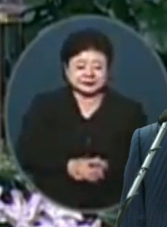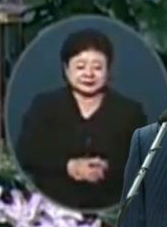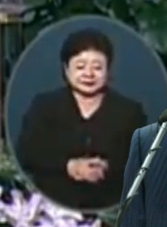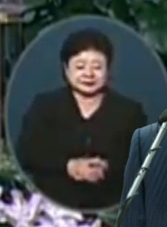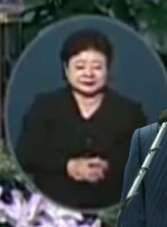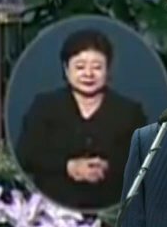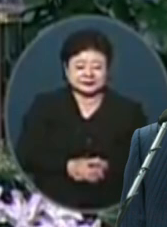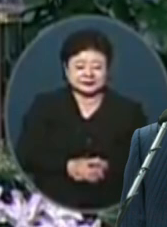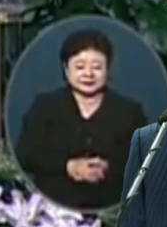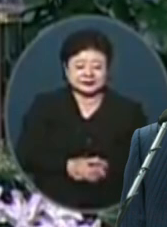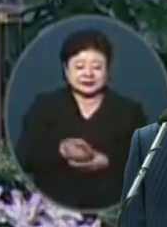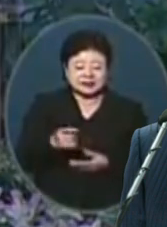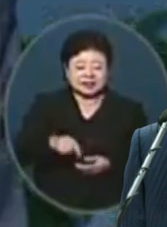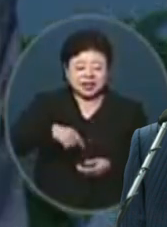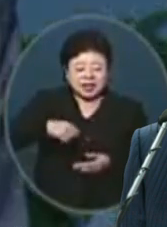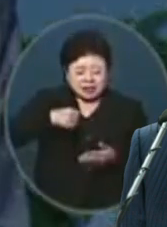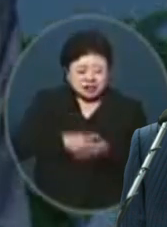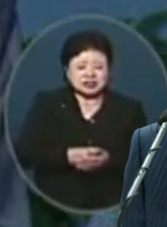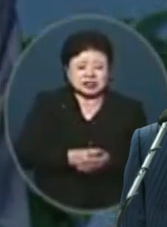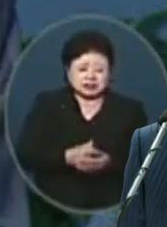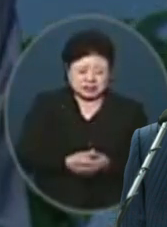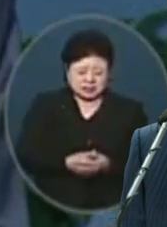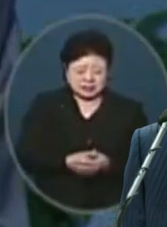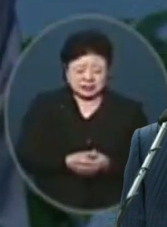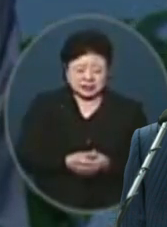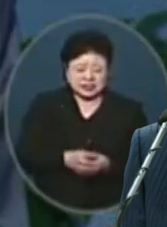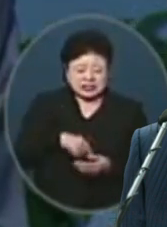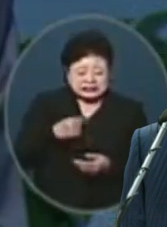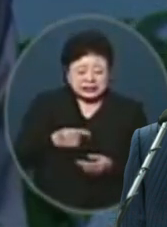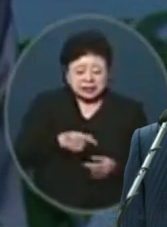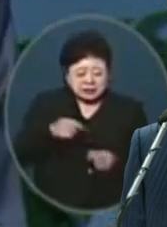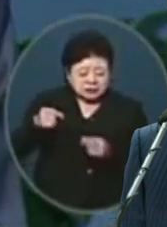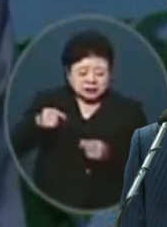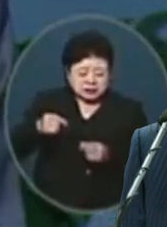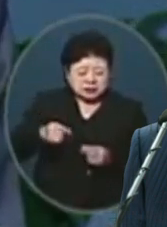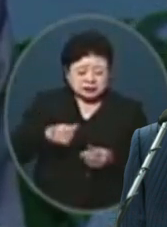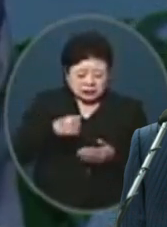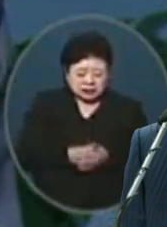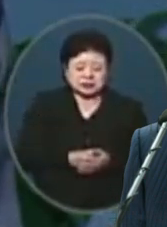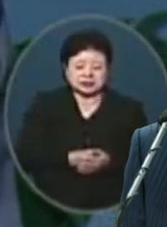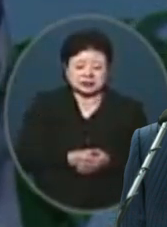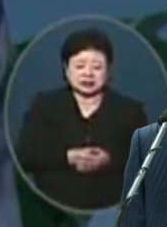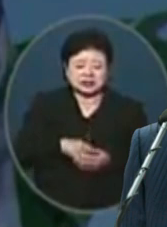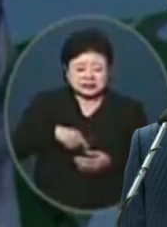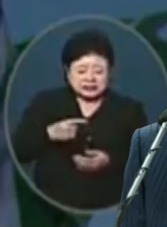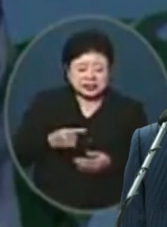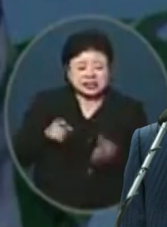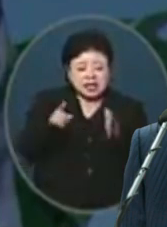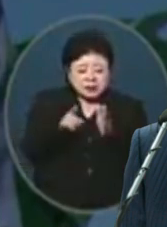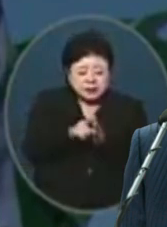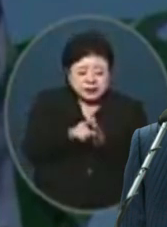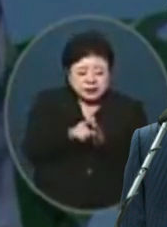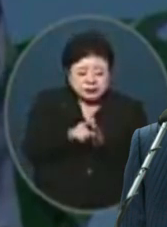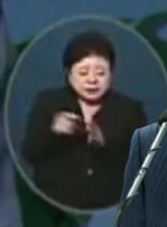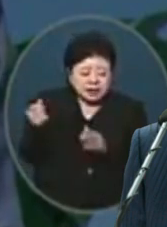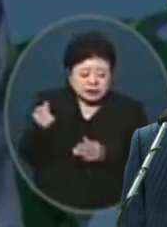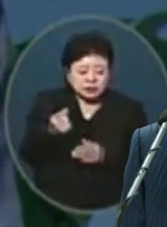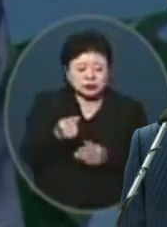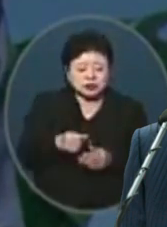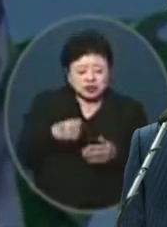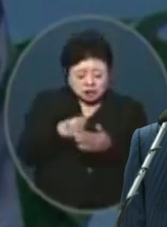그것을 선택할 것이냐 안 할 것이냐는 것은 여러분이 가지고 있는 믿음의